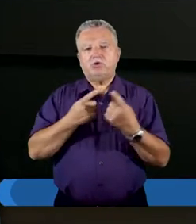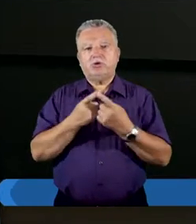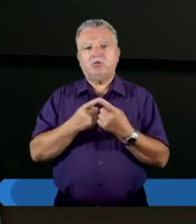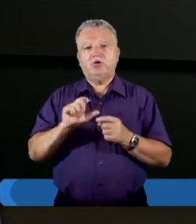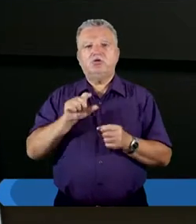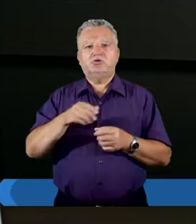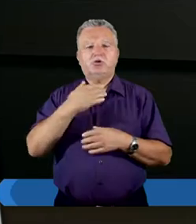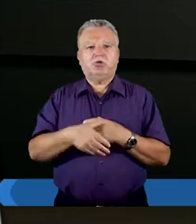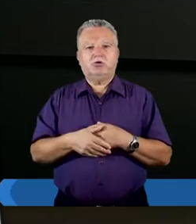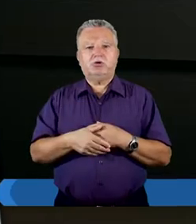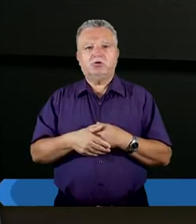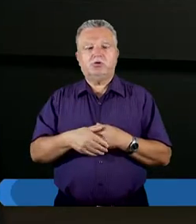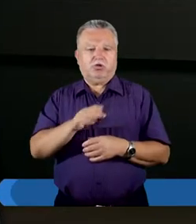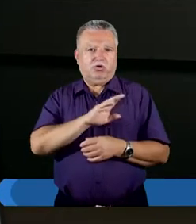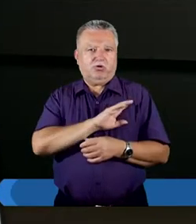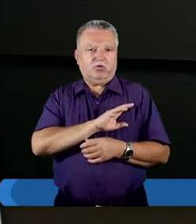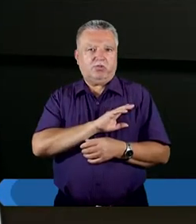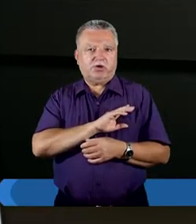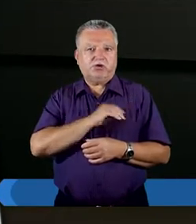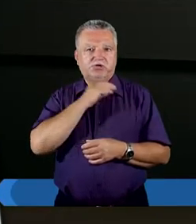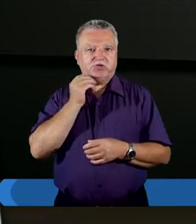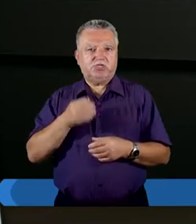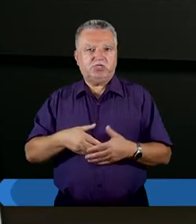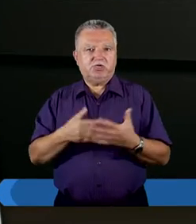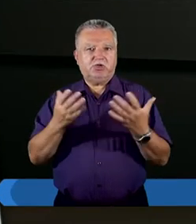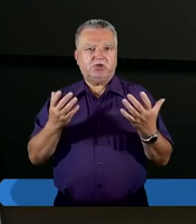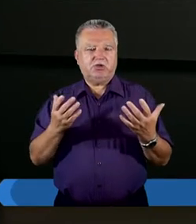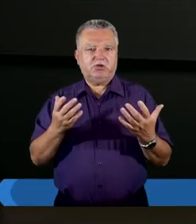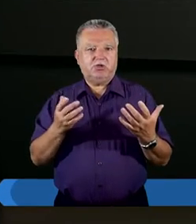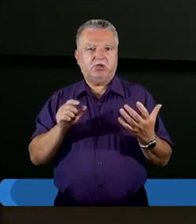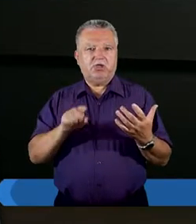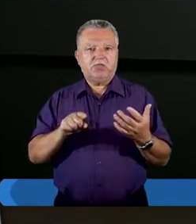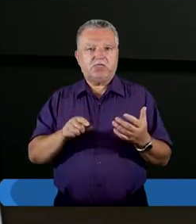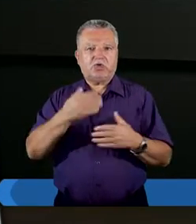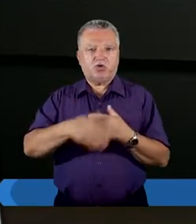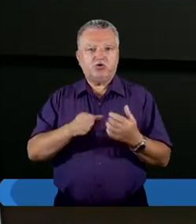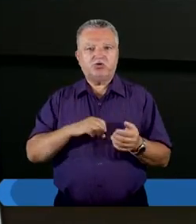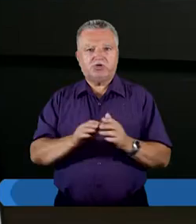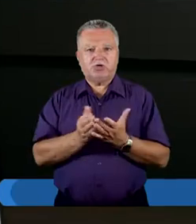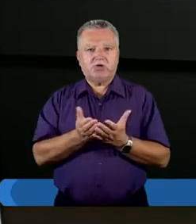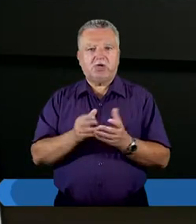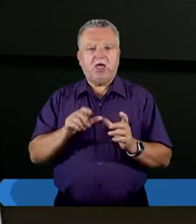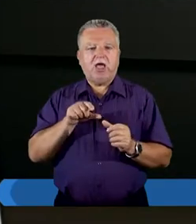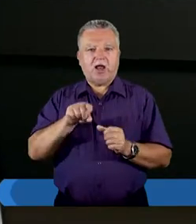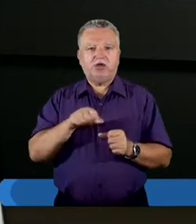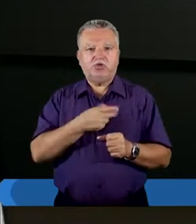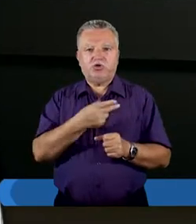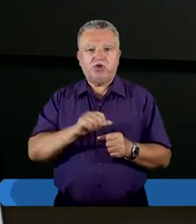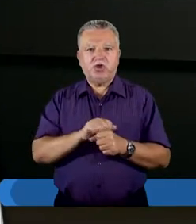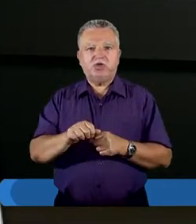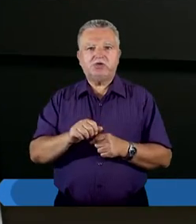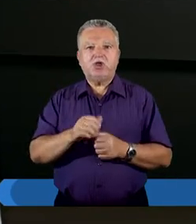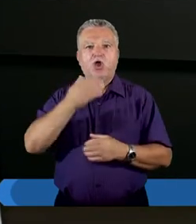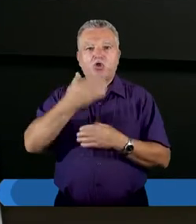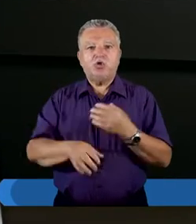co to koniec, że umarł, będąc syty dni? No tak się kończy ta księga, ale to nie jest koniec